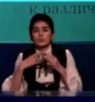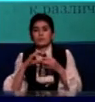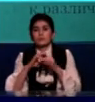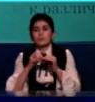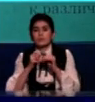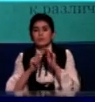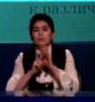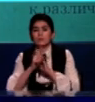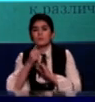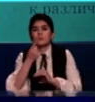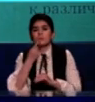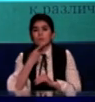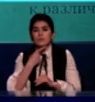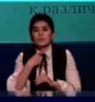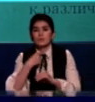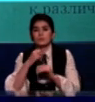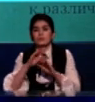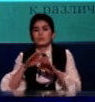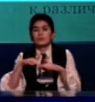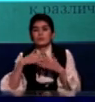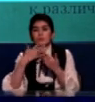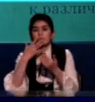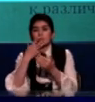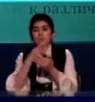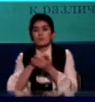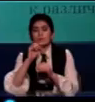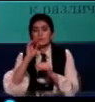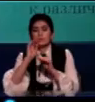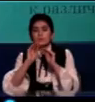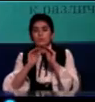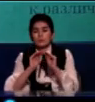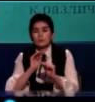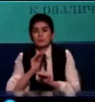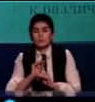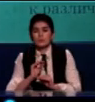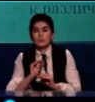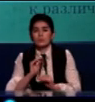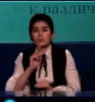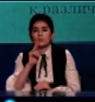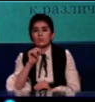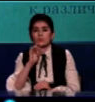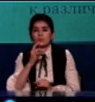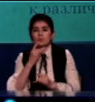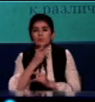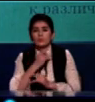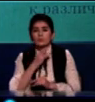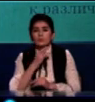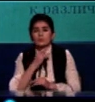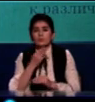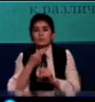начало от подглоточного узла и представляет собой посегментные расположенные пары нервных